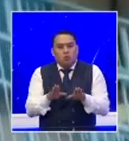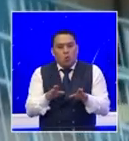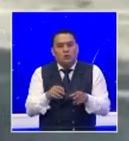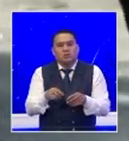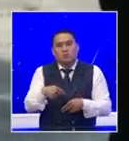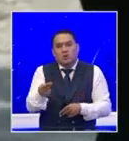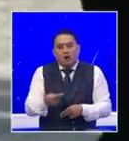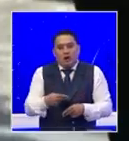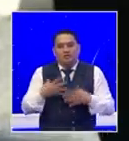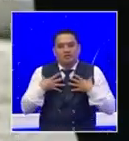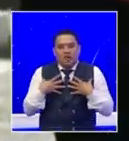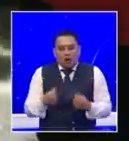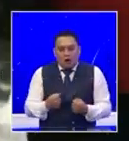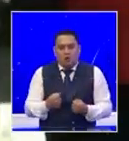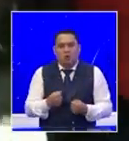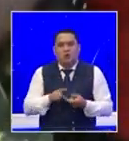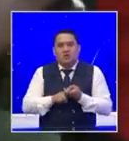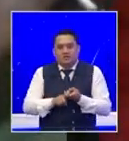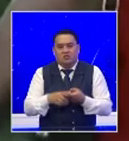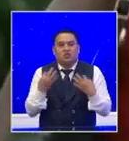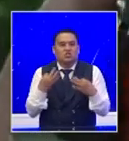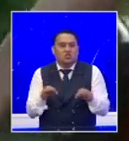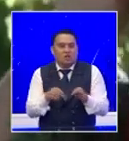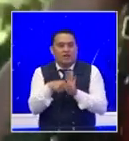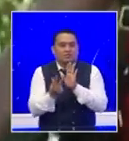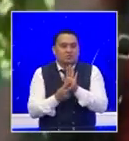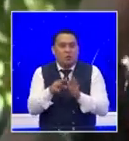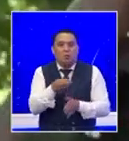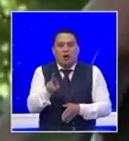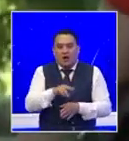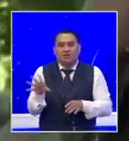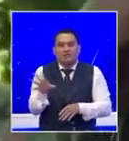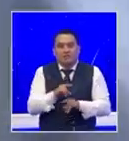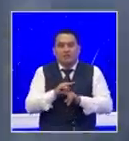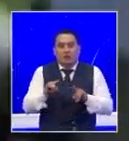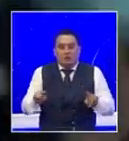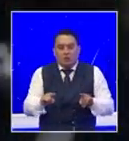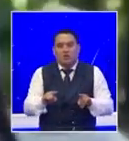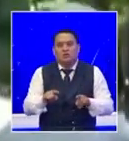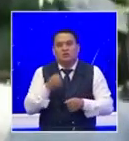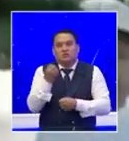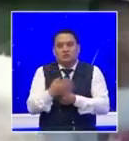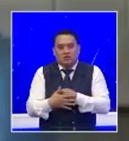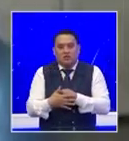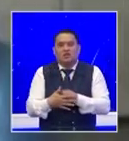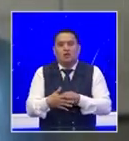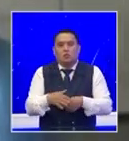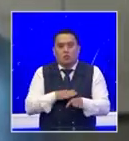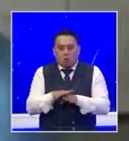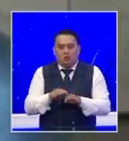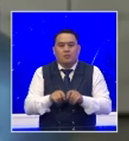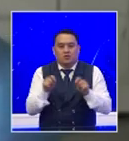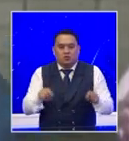наличии справок о состоянии здоровья и эпидокружении. А с 18 мая все дошкольные учреждения и мини-центры заработают в полном